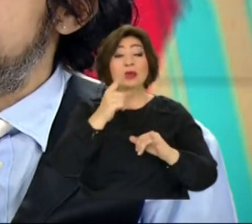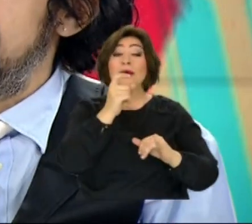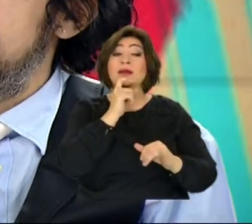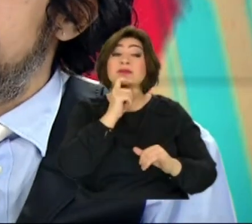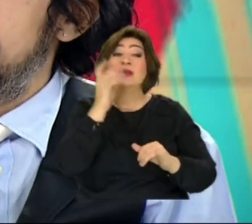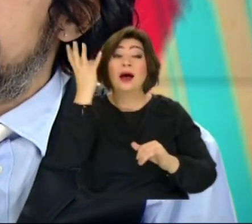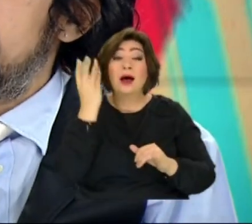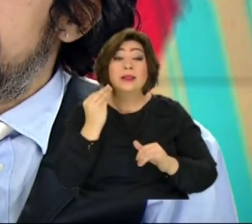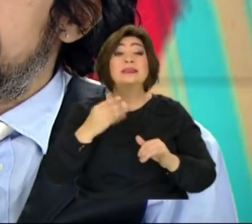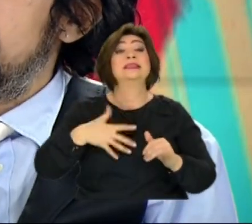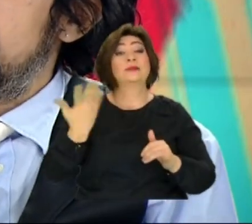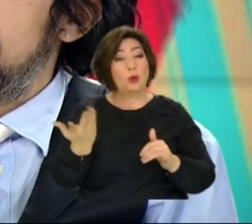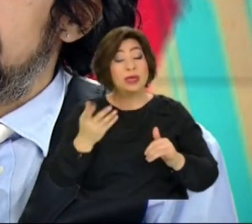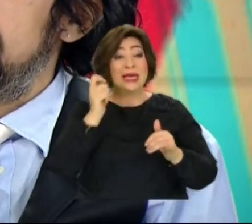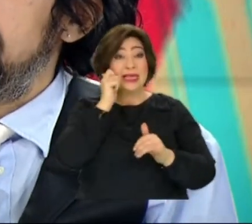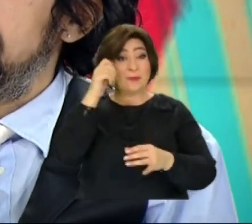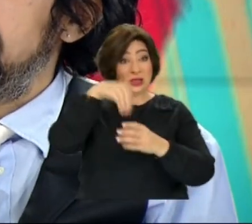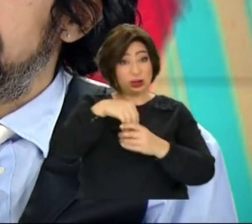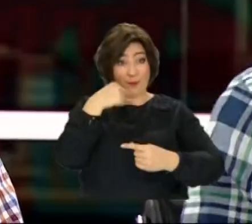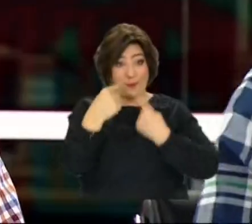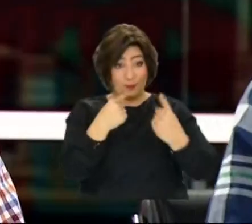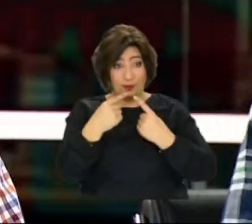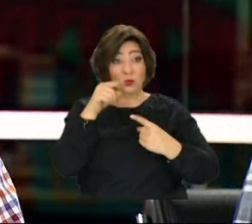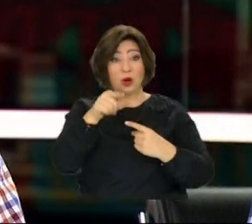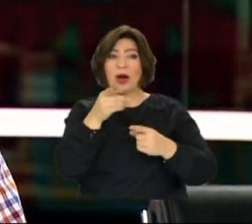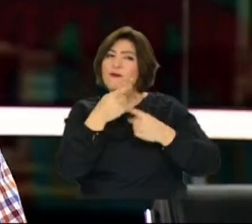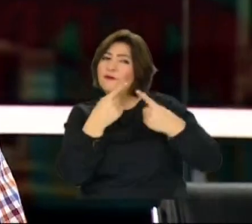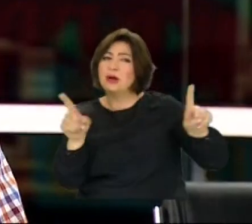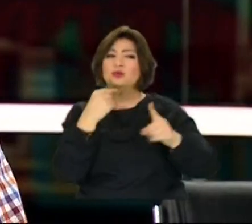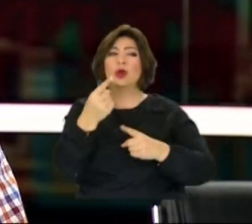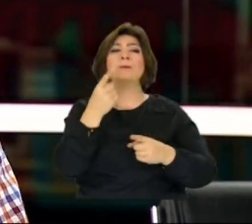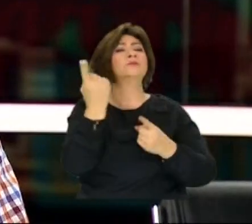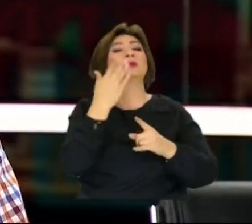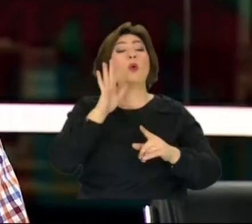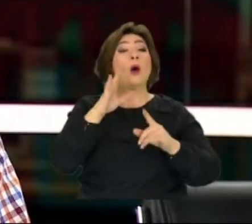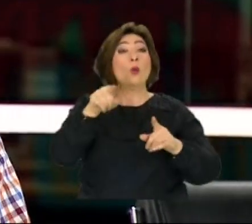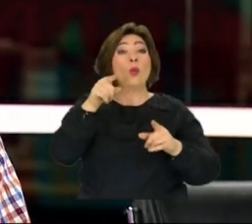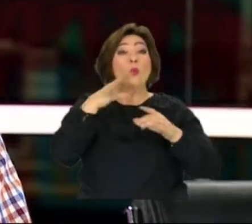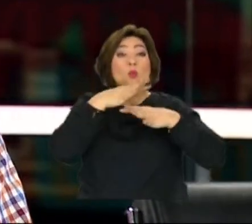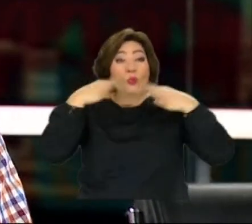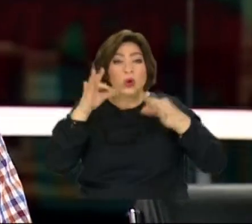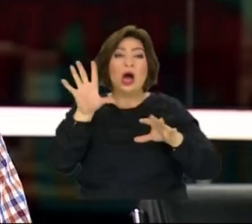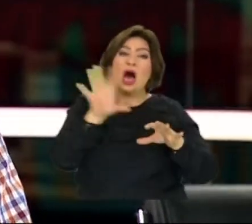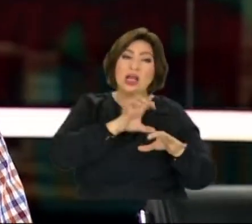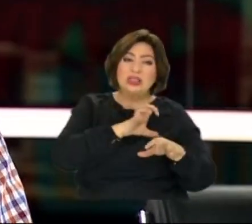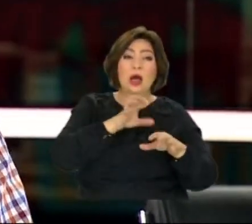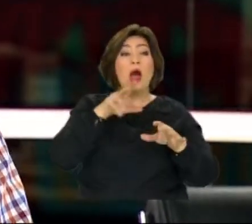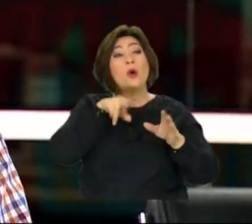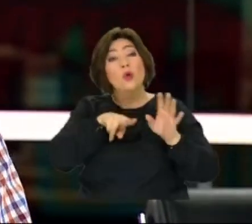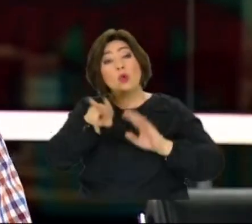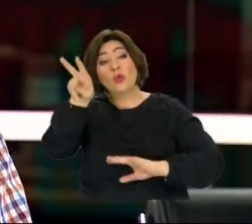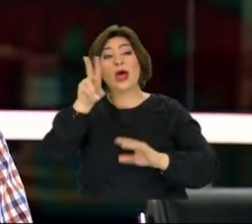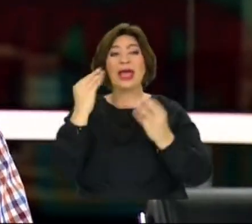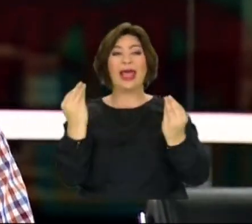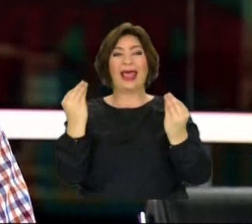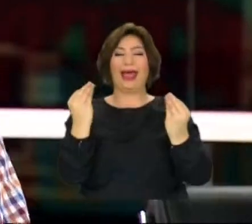ruhunu teslim etti gibi. İslami açıdan bakarsak bunun aksini söyleyen yok. Yani bu dünyada bir insanın acı çekerek veya mutlulukla ölmesi ahiretin iyi olduğunun